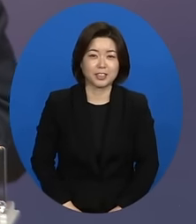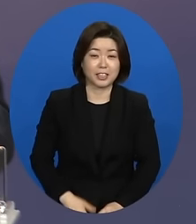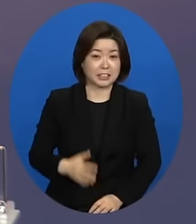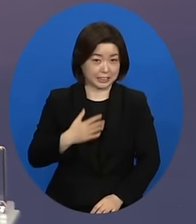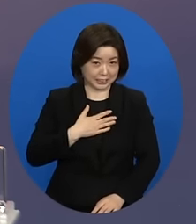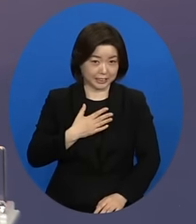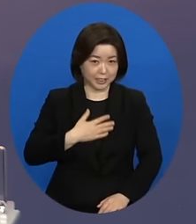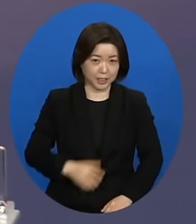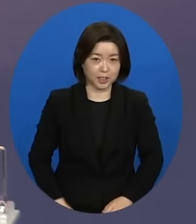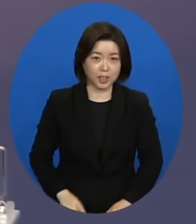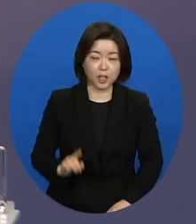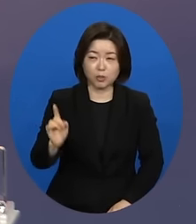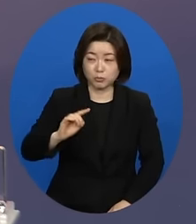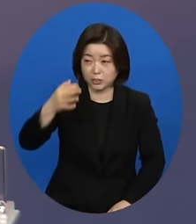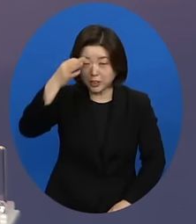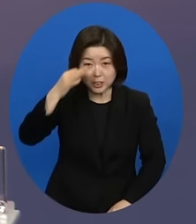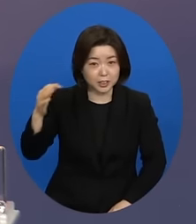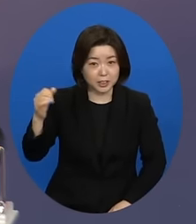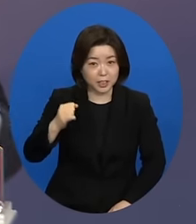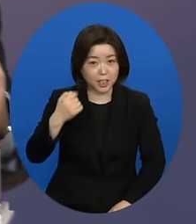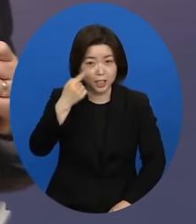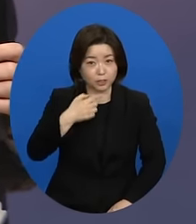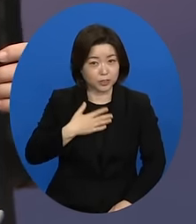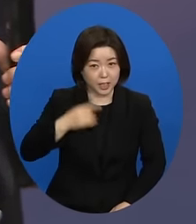제가 무슨 기술을 갖고 있는지 아세요?